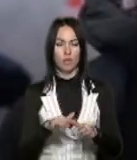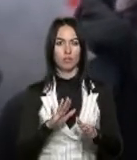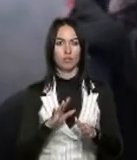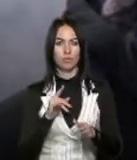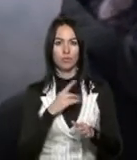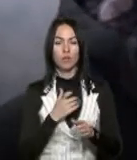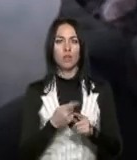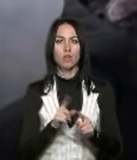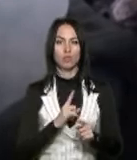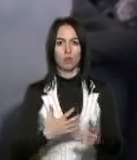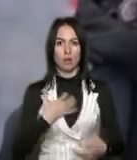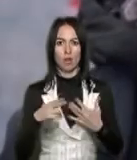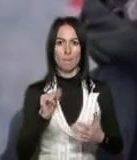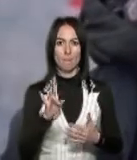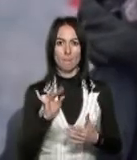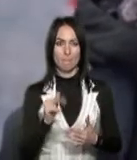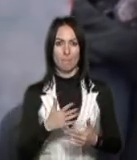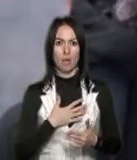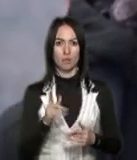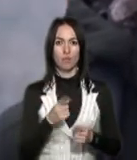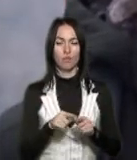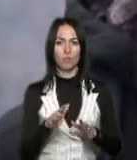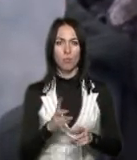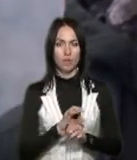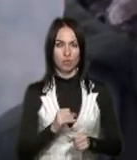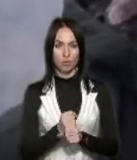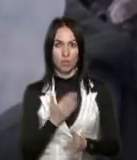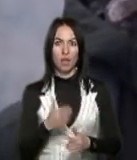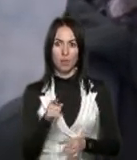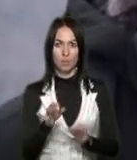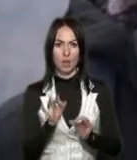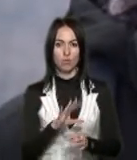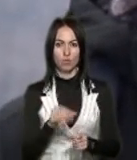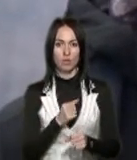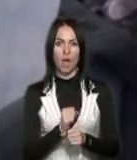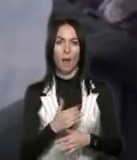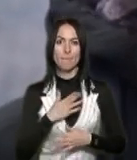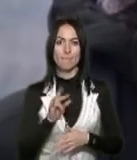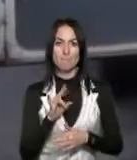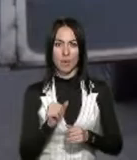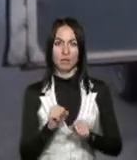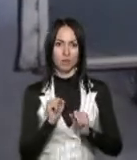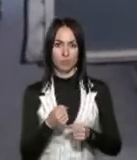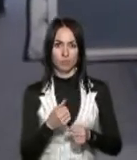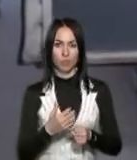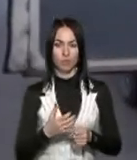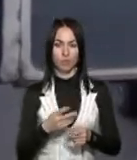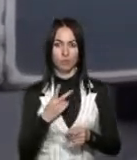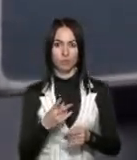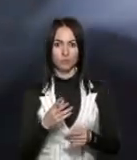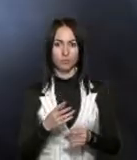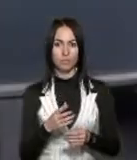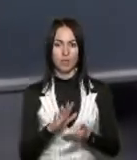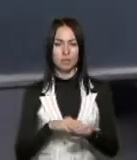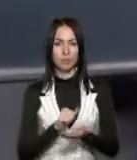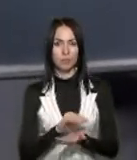– це паніка. Тобто ніякий вогонь тобі нічого не зробить, якщо ти правильно все робиш. А паніка, вона може поглибити тебе. Маргарита Дешкіна та